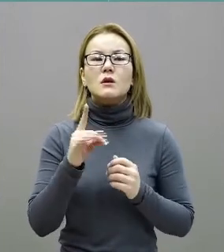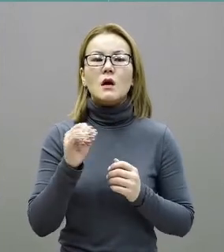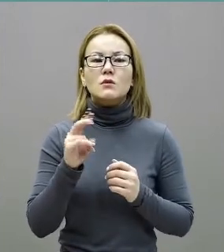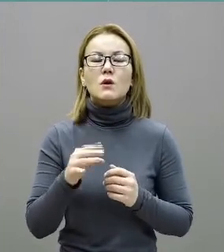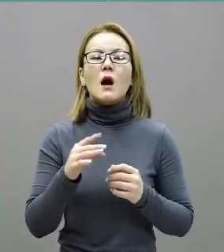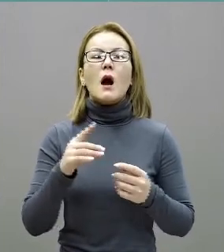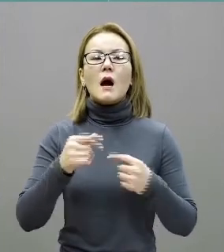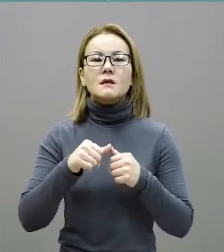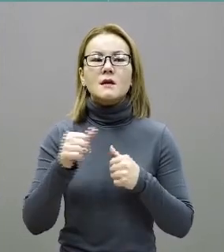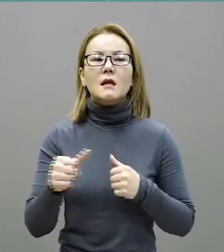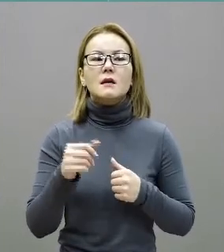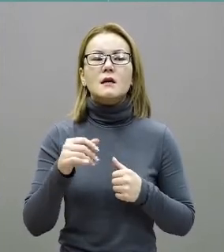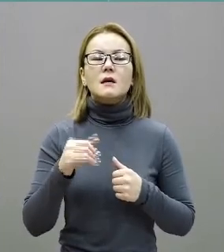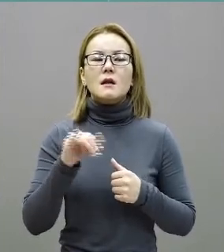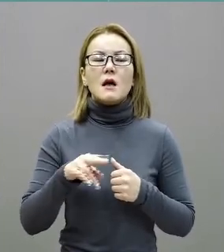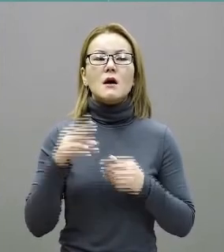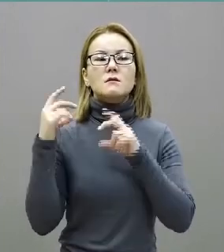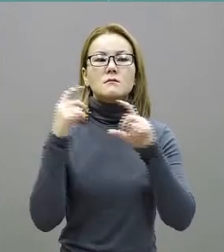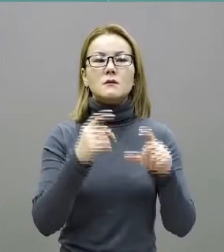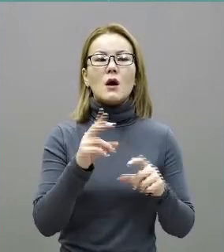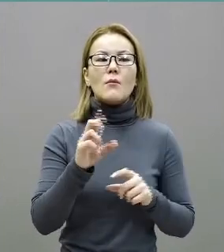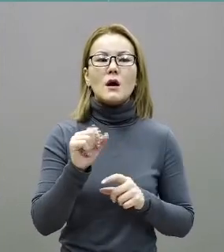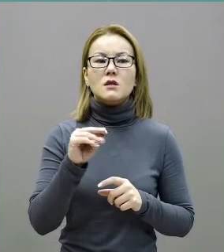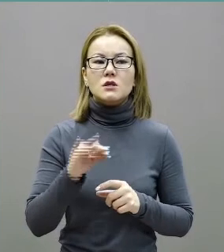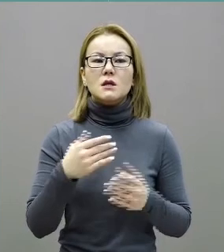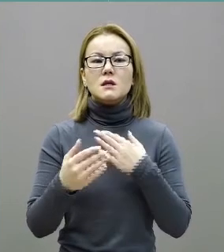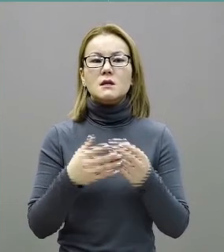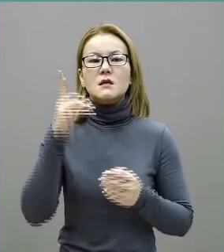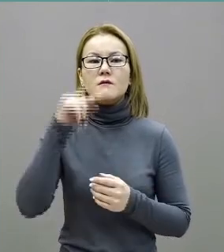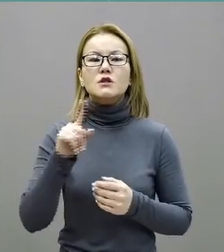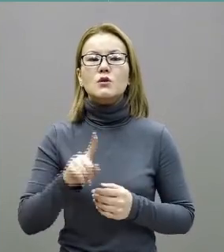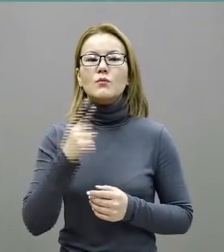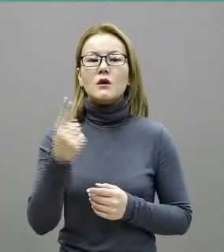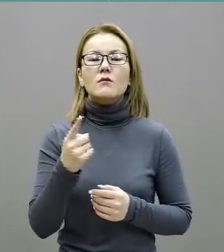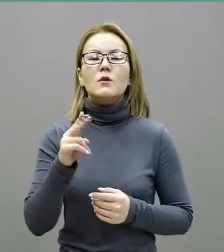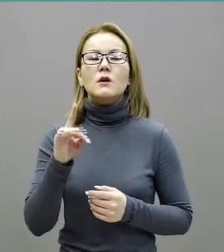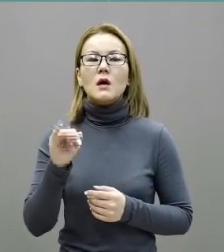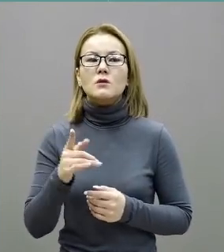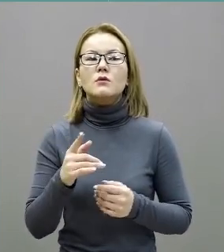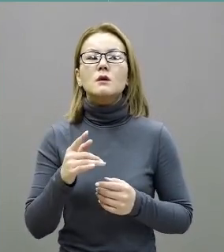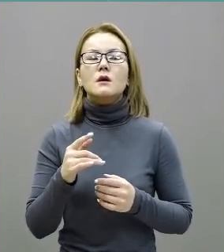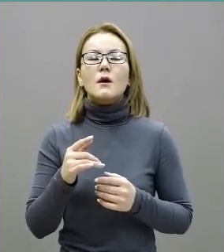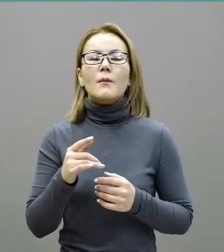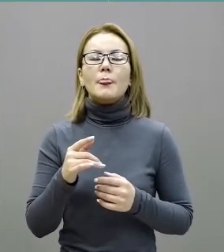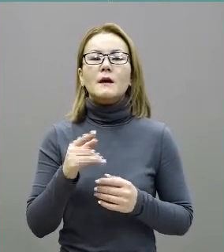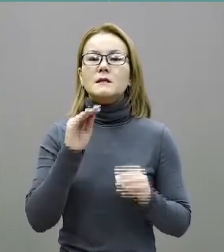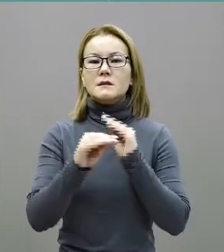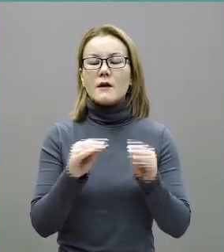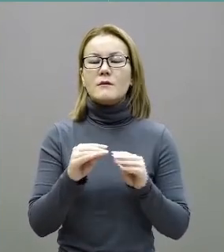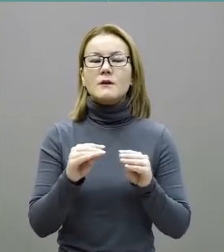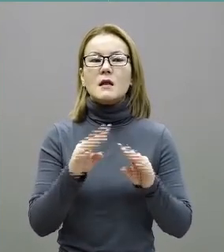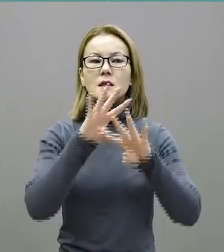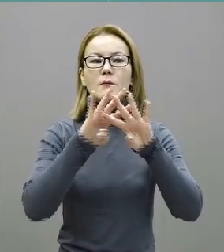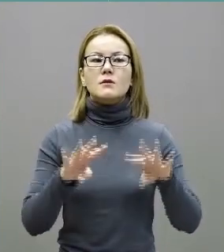известно что первому крану для этого потребуется на пять часов больше чем второму составим таблицу и так